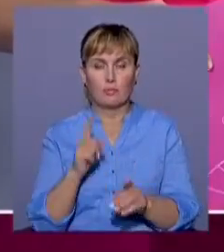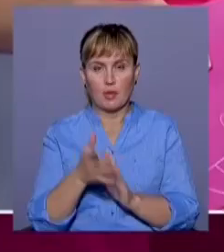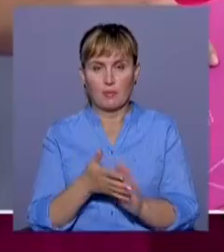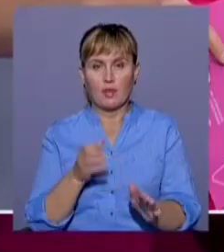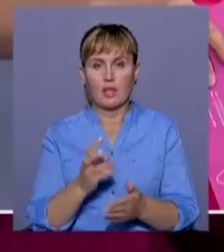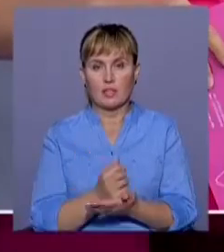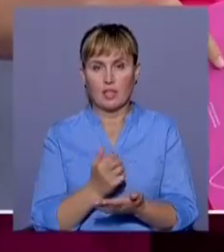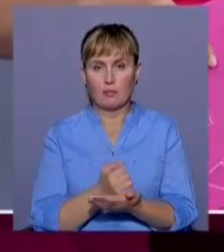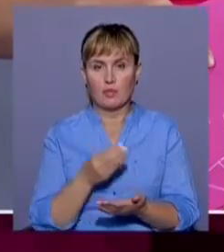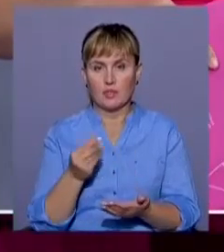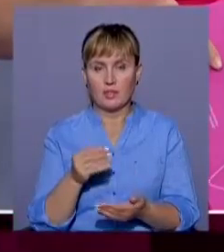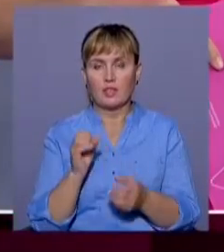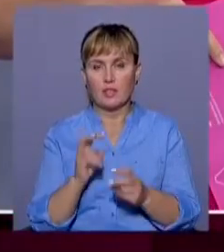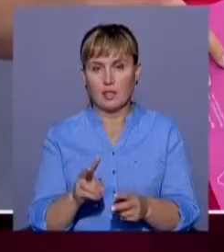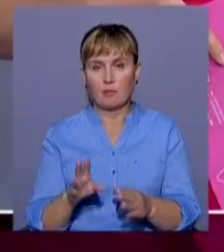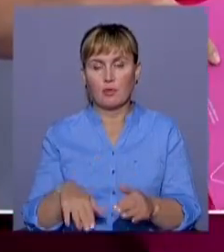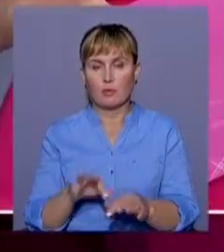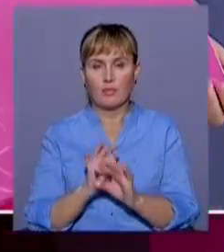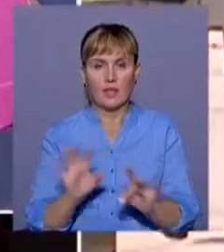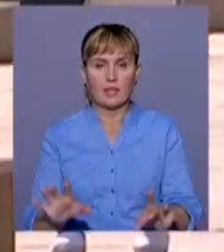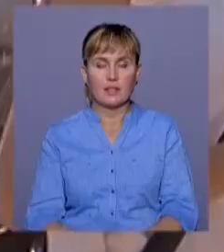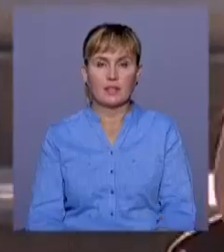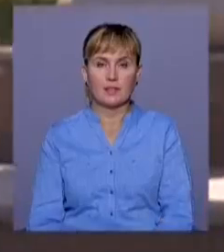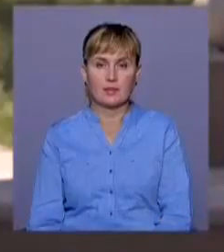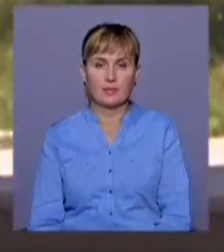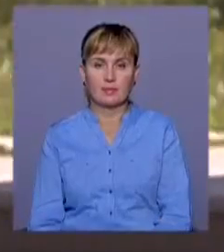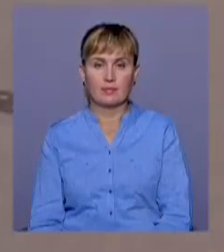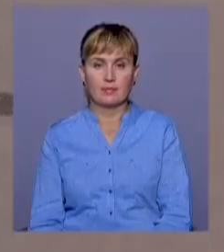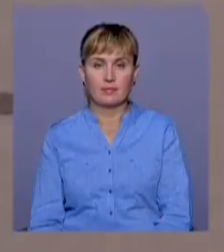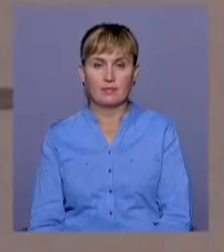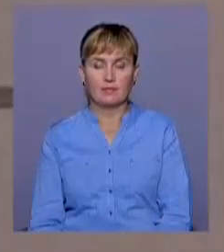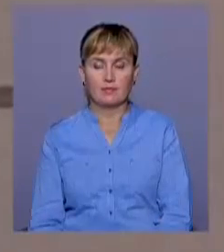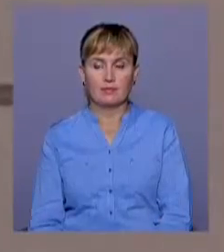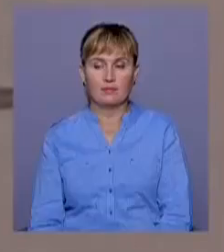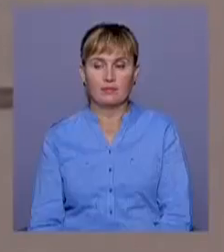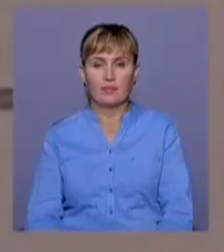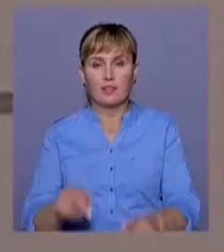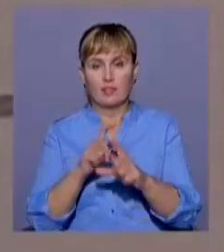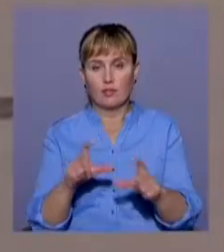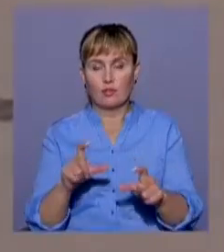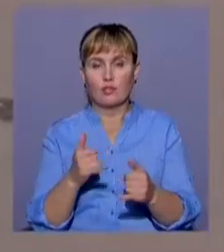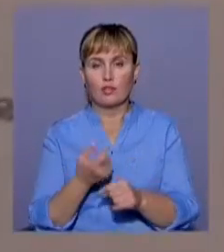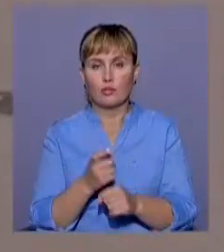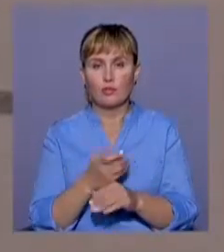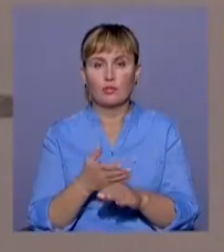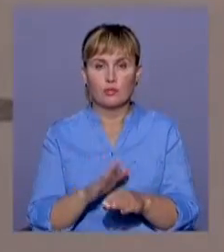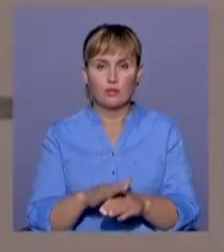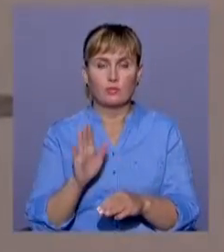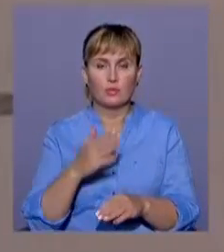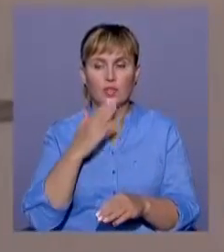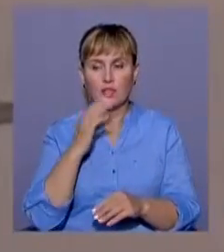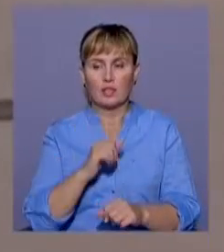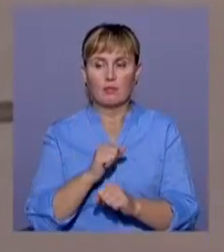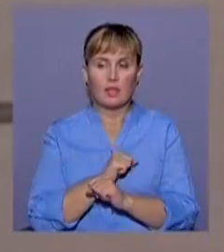как зарабатываются деньги и как потом их тратить. В школе очень сейчас большая нагрузка. Пускай летом